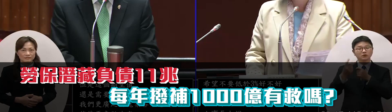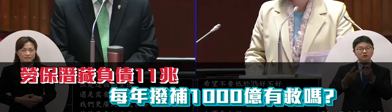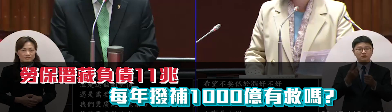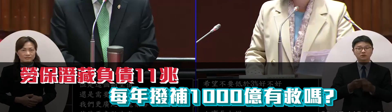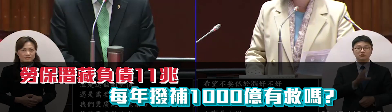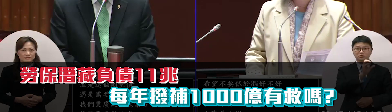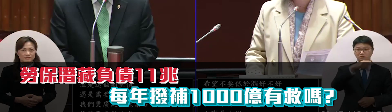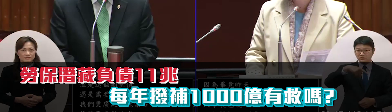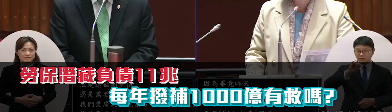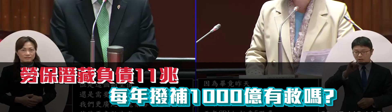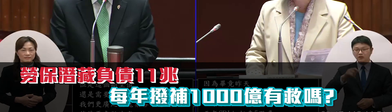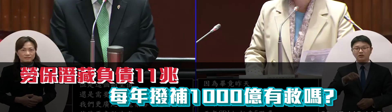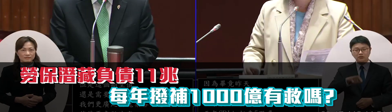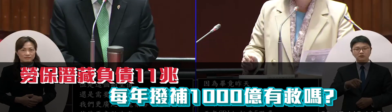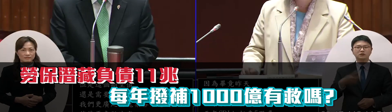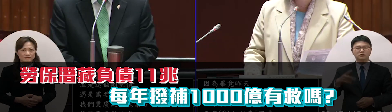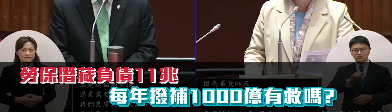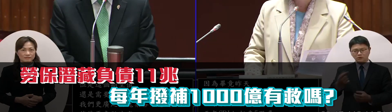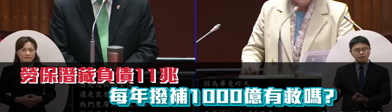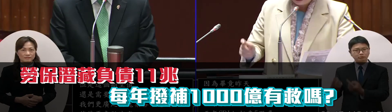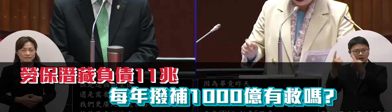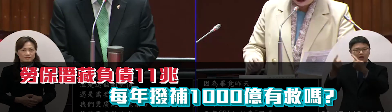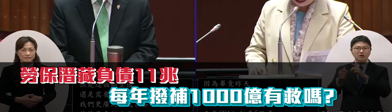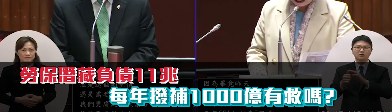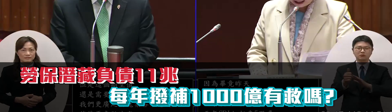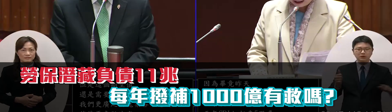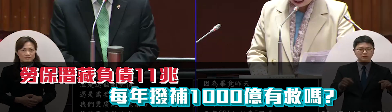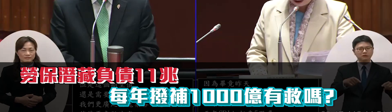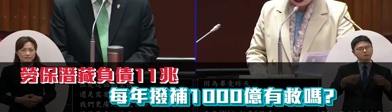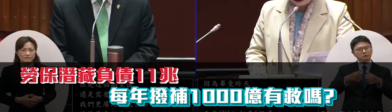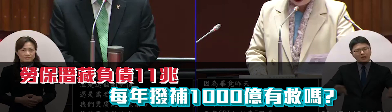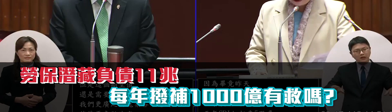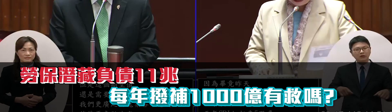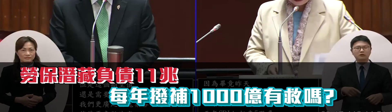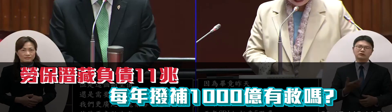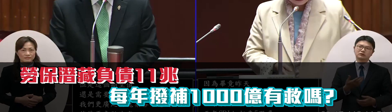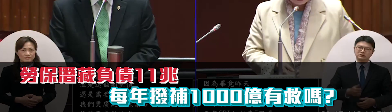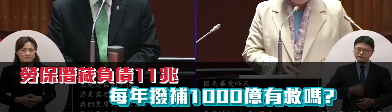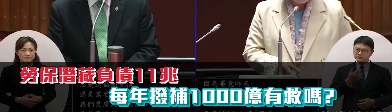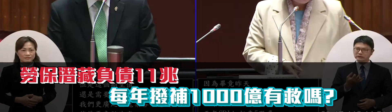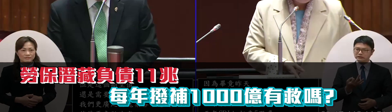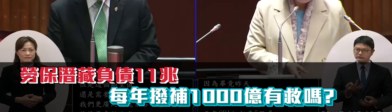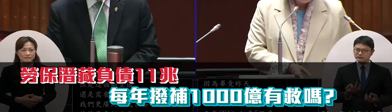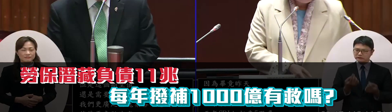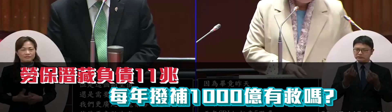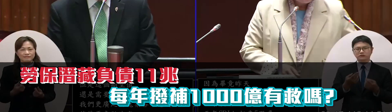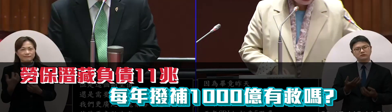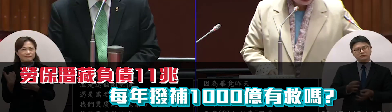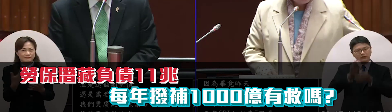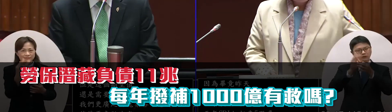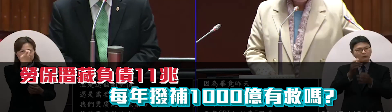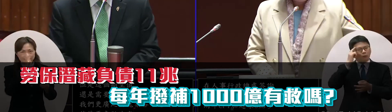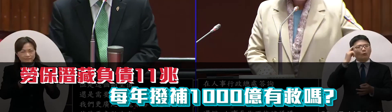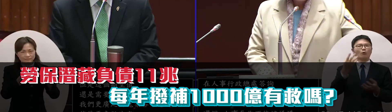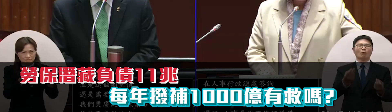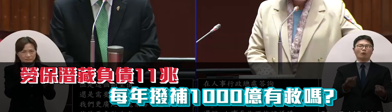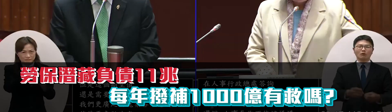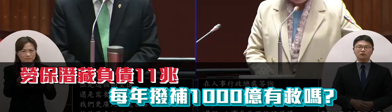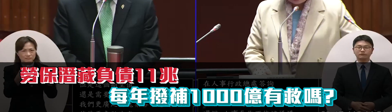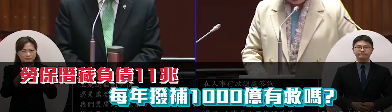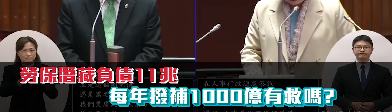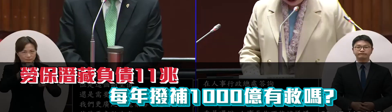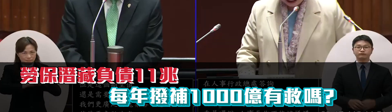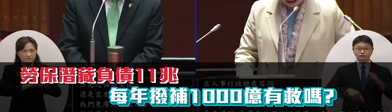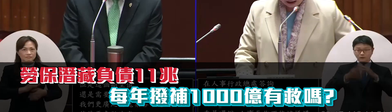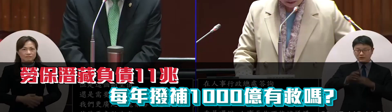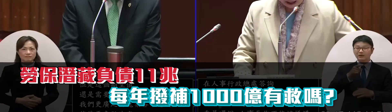这个薪资成长都吃掉了，而且是负成长。这个大家是看到的哦，那我们来看一下， 我们还是让审议委员会来做最后的建 议。我想院